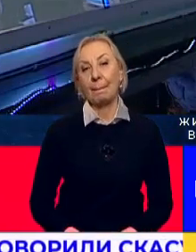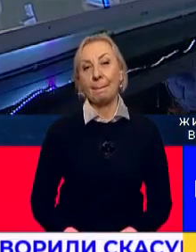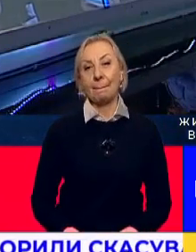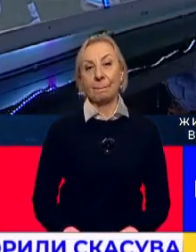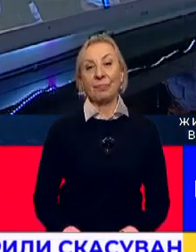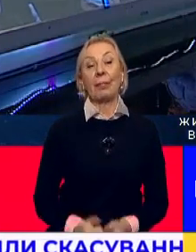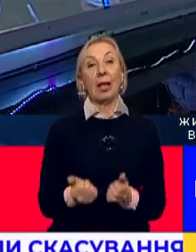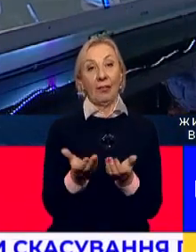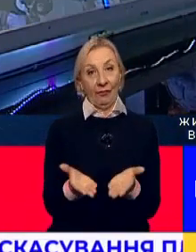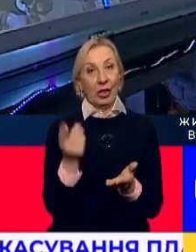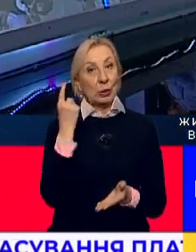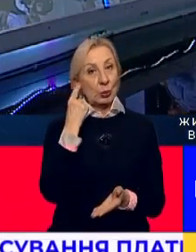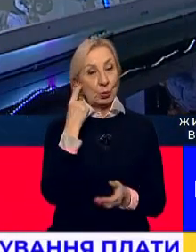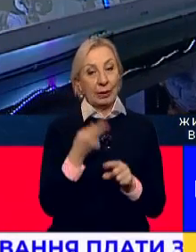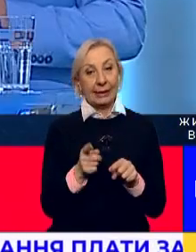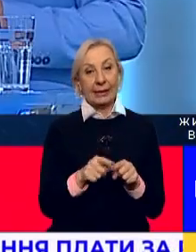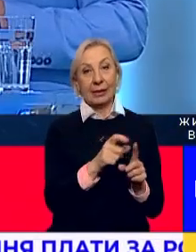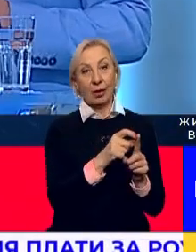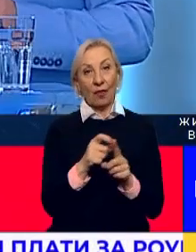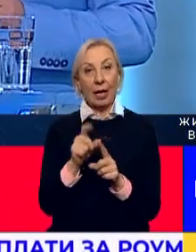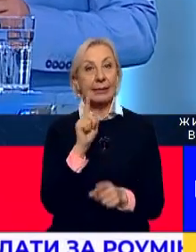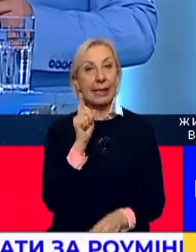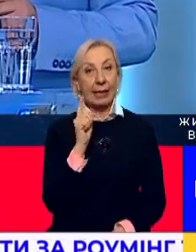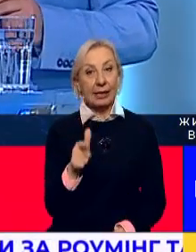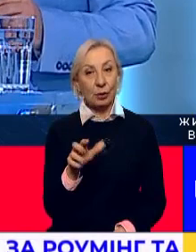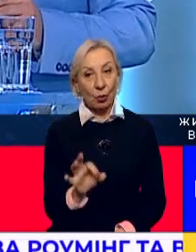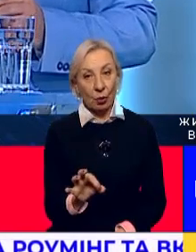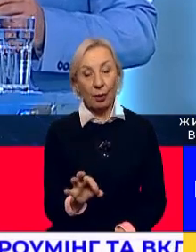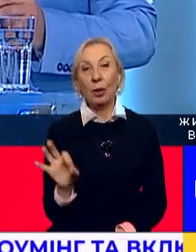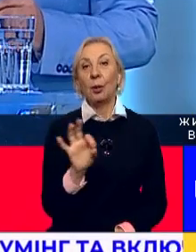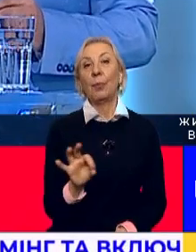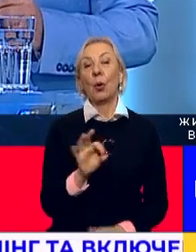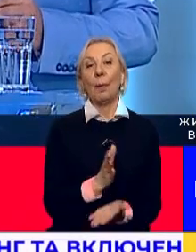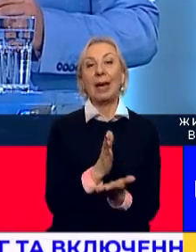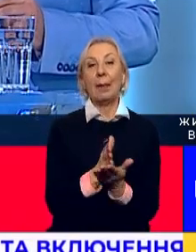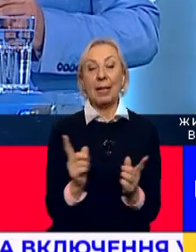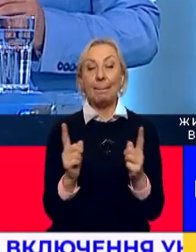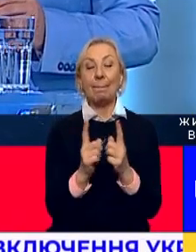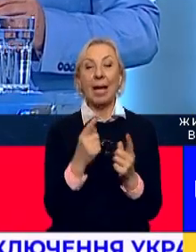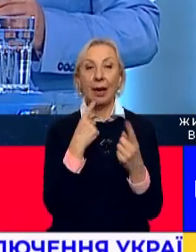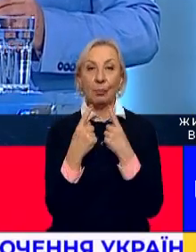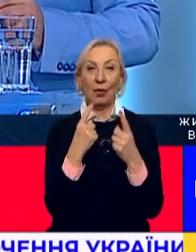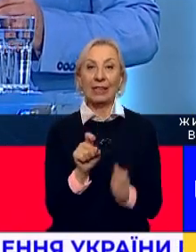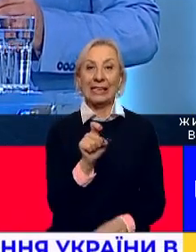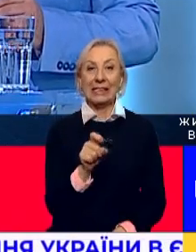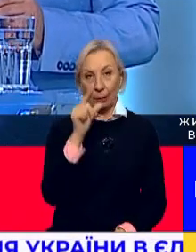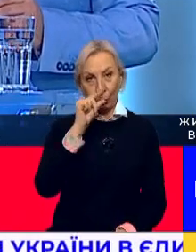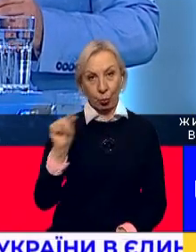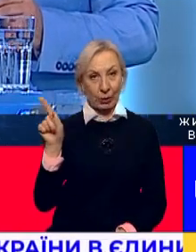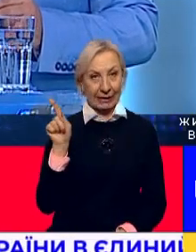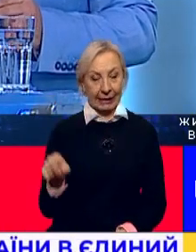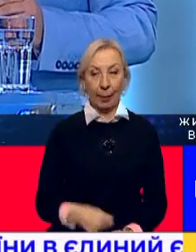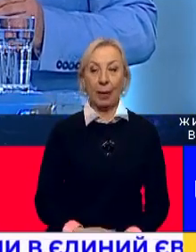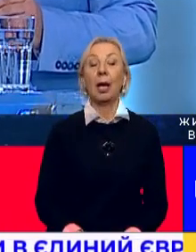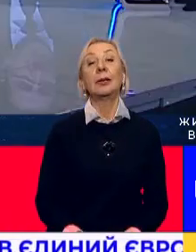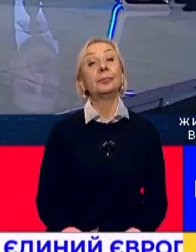я впевнений, чули ці слова Володимира Зеленського, і ми їх транслювали, стосовно прямих перемовин з Путіним. Як ви оцінюєте